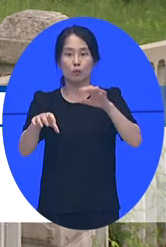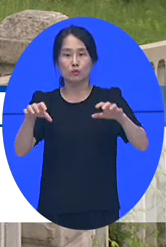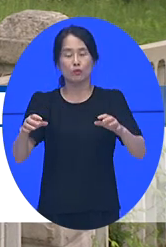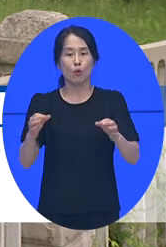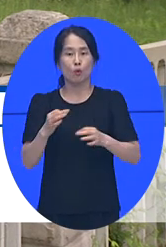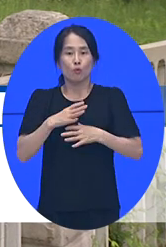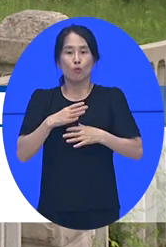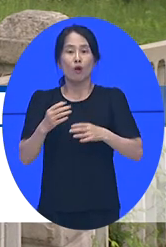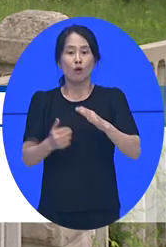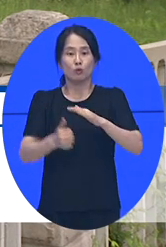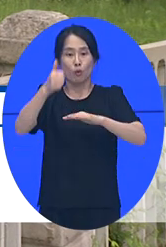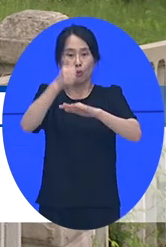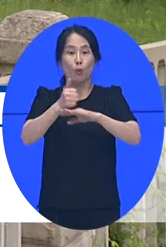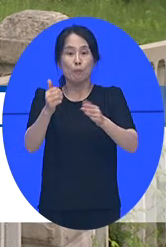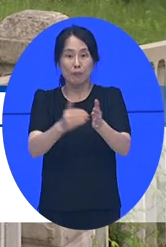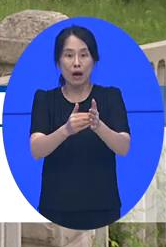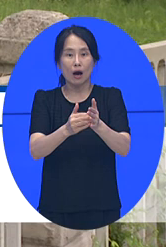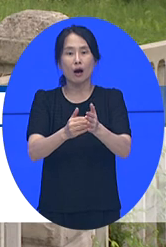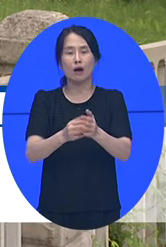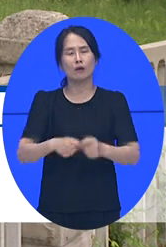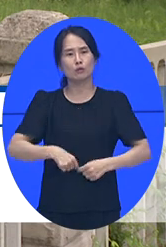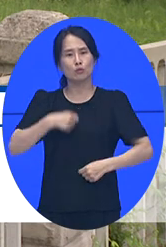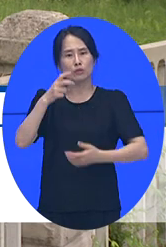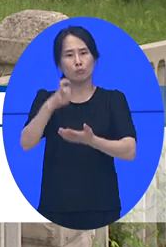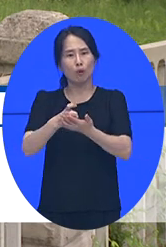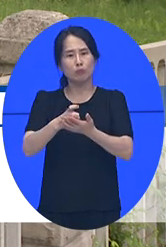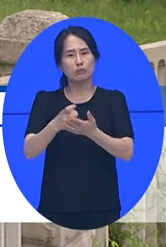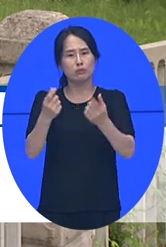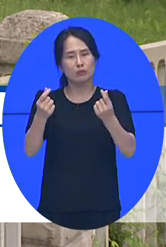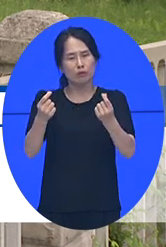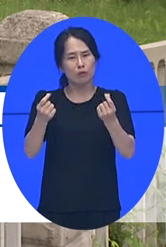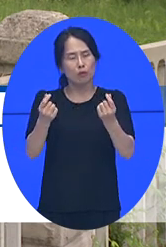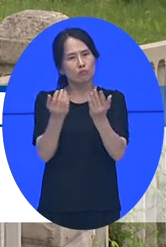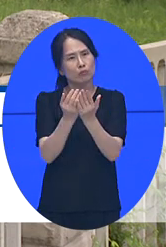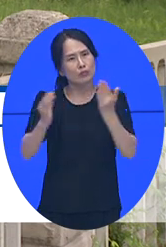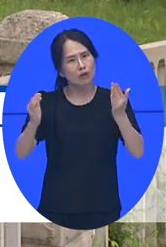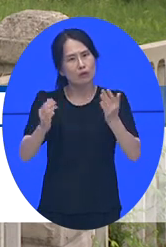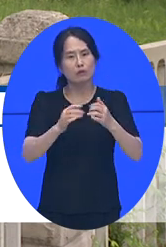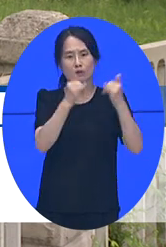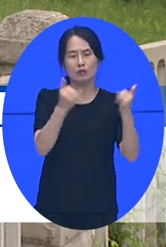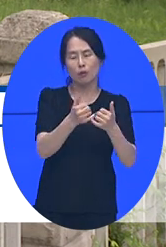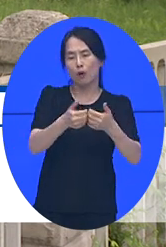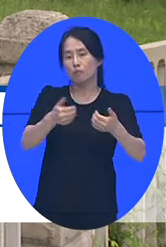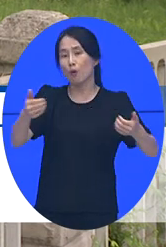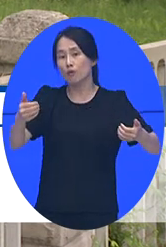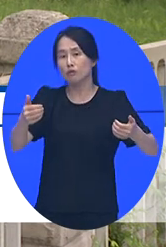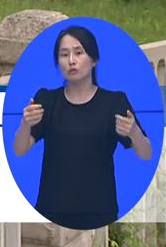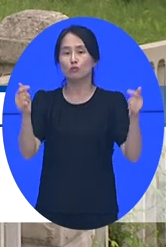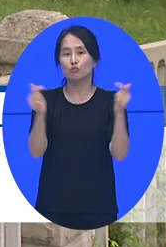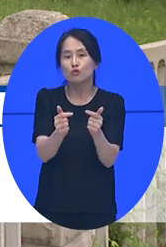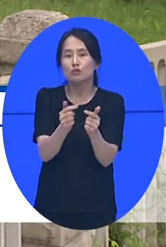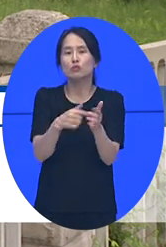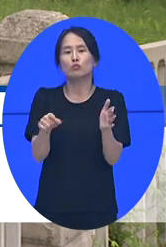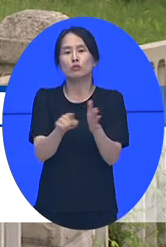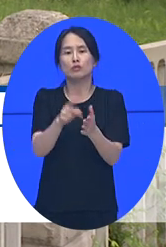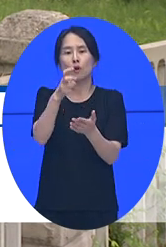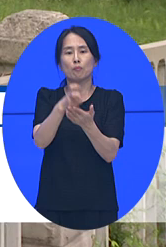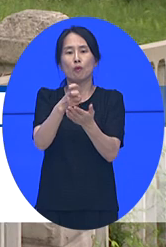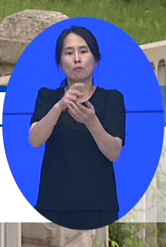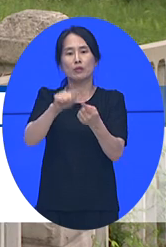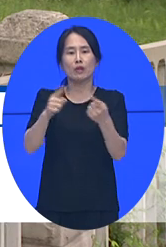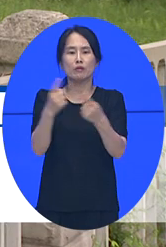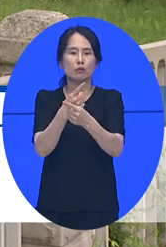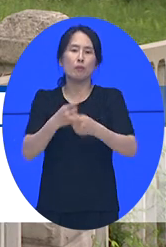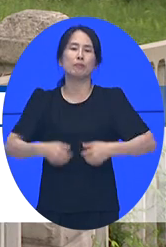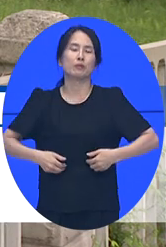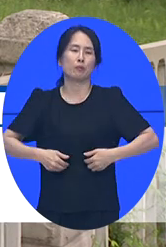많은 놀라운 성과를 이루었는데 사실 법은 그런 요구를 받아들이지 못하고 사회에 멀어진 간격을 좀 메워줄 수 있도록 뭔가